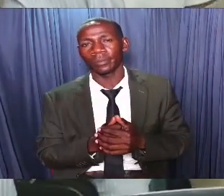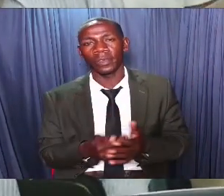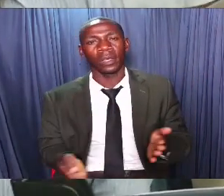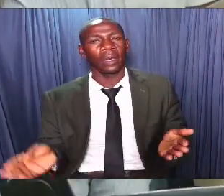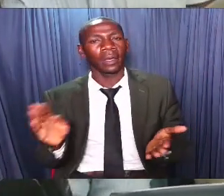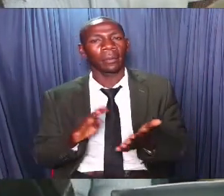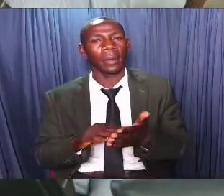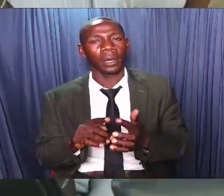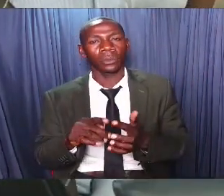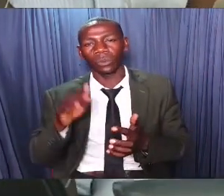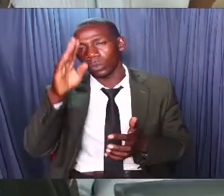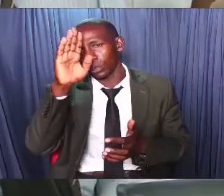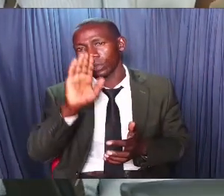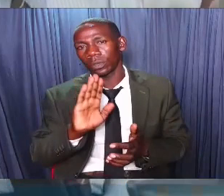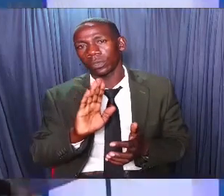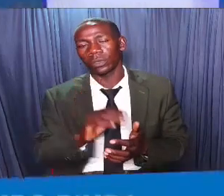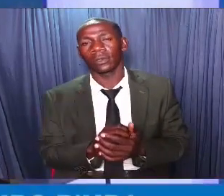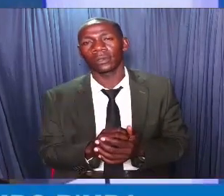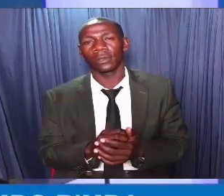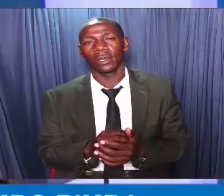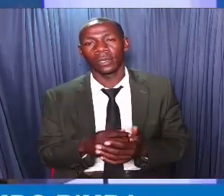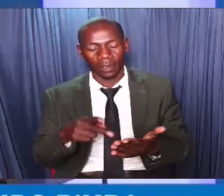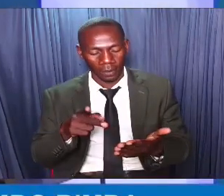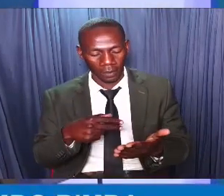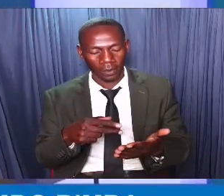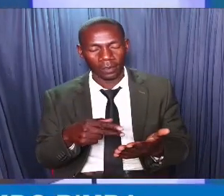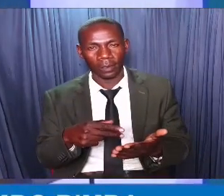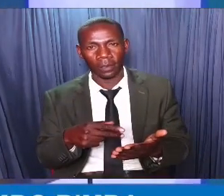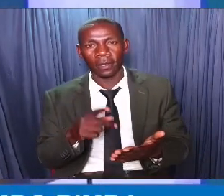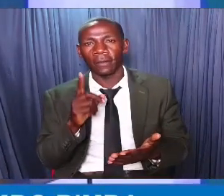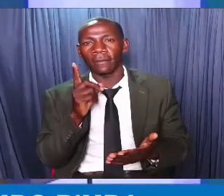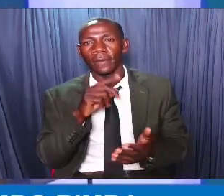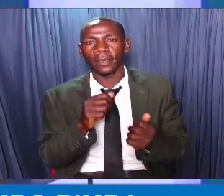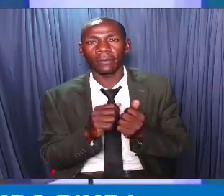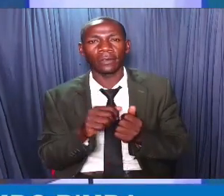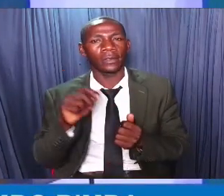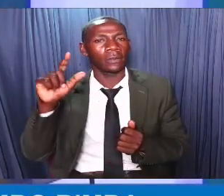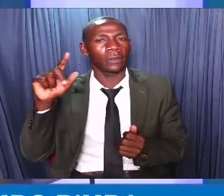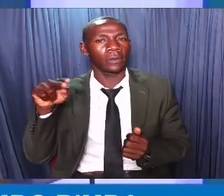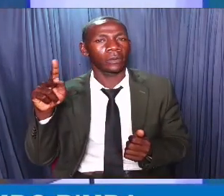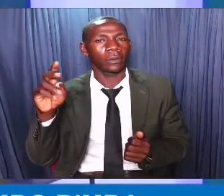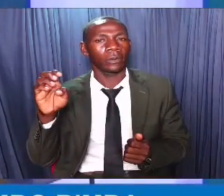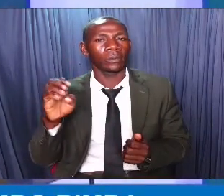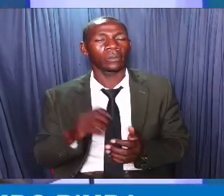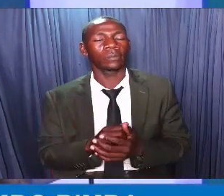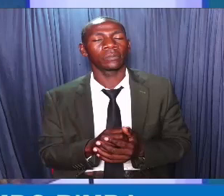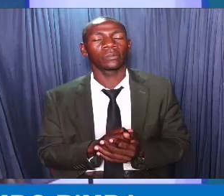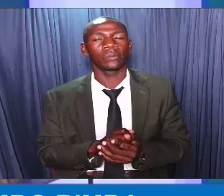Umurudie Mungu. Return to God. Tusome hapa. Read for us. Alafu tumalize na Luka. Then we wind up with Luke.